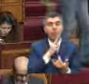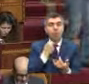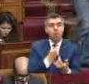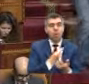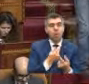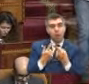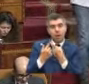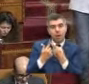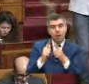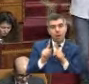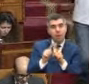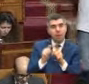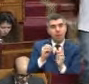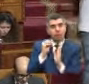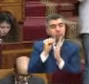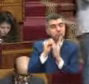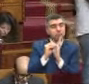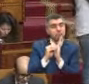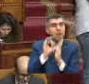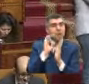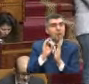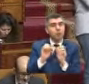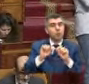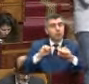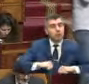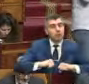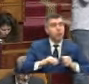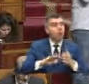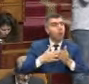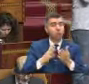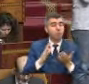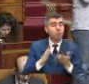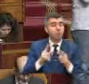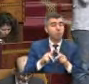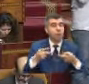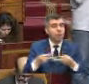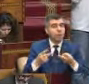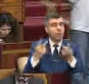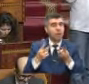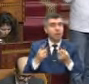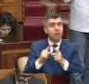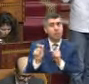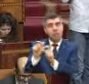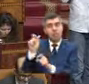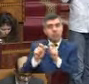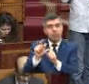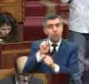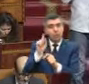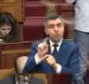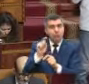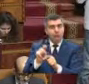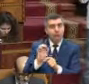تفي بالالتزامات ديالها وبالاستجابة لحاجيات المواطن بشكل عام، بغض النظر عن قدرة الجماعة الترابية عن